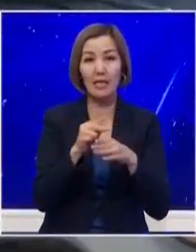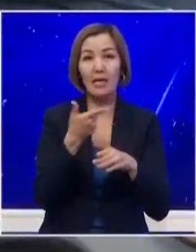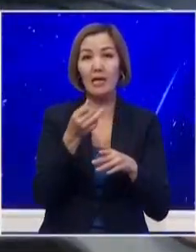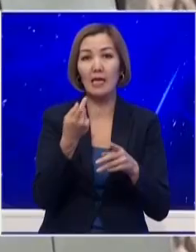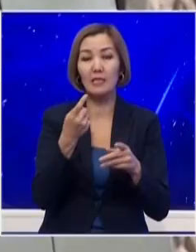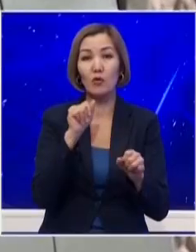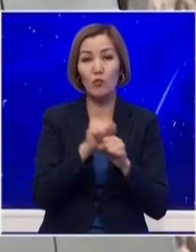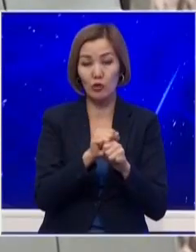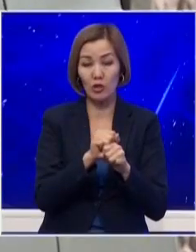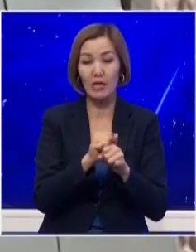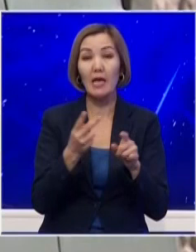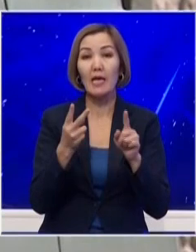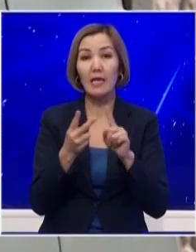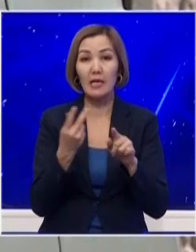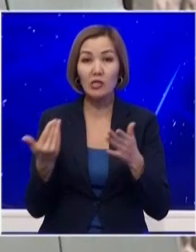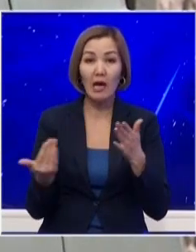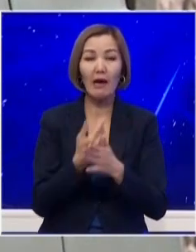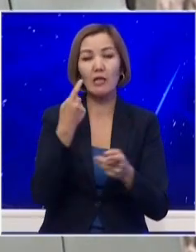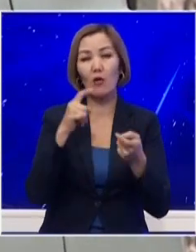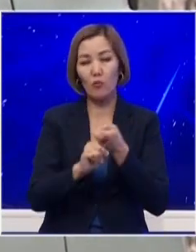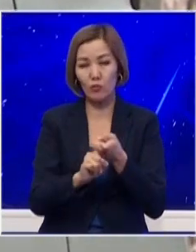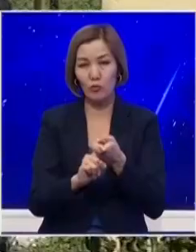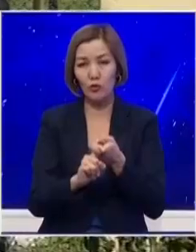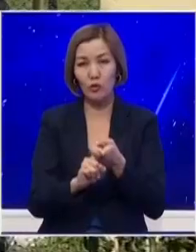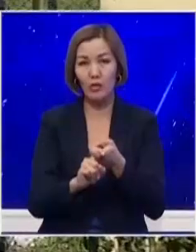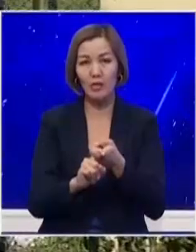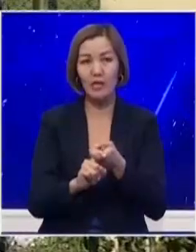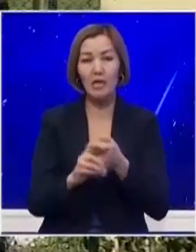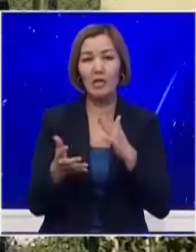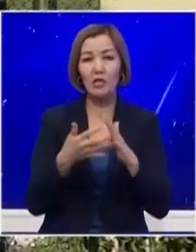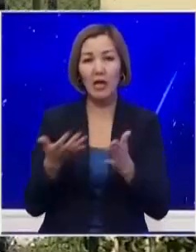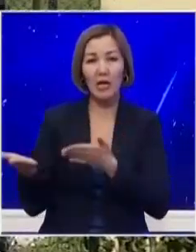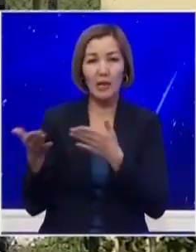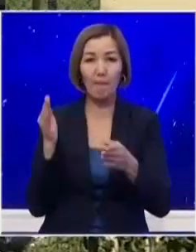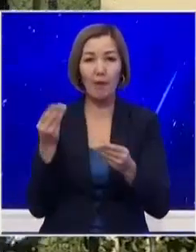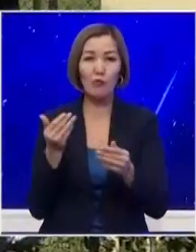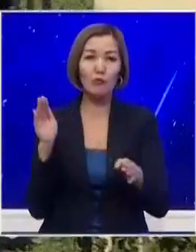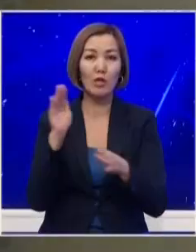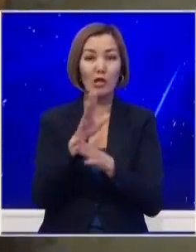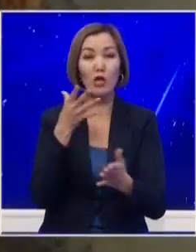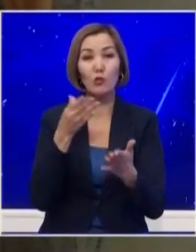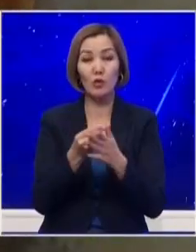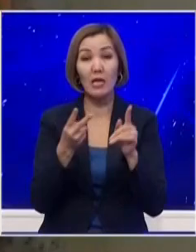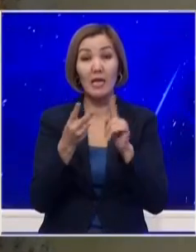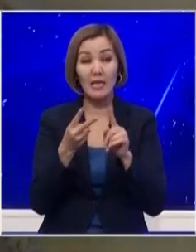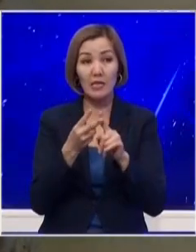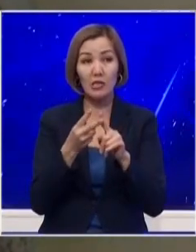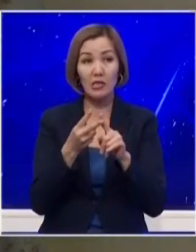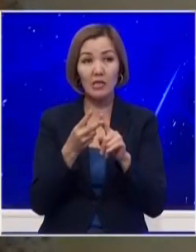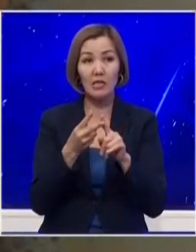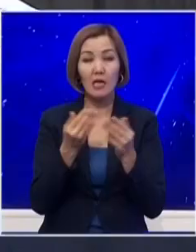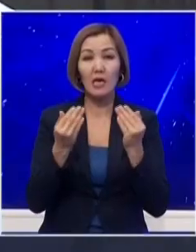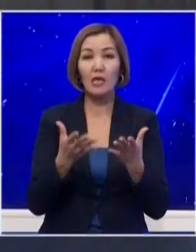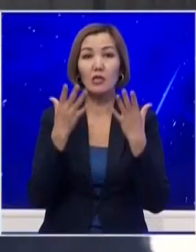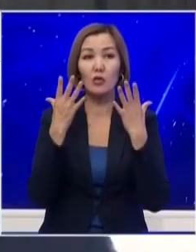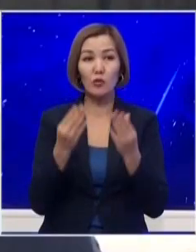отынды өшіреді. Бұл жағдайда қайта қосу үшін сала қызметкерлерін арнайы шақырып, қосымша қаржы төлеу керек. Ал екінші жолы... Қазіргі